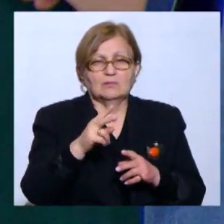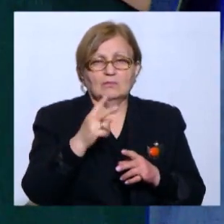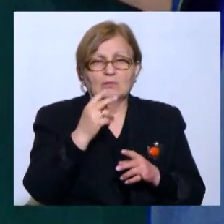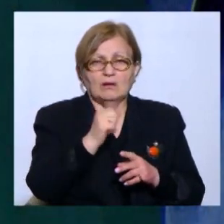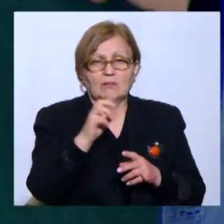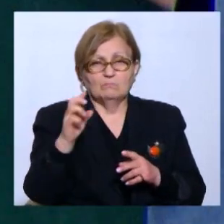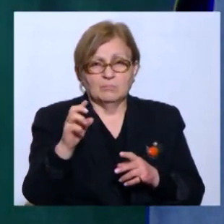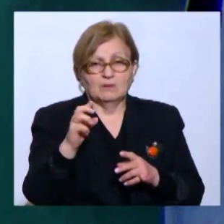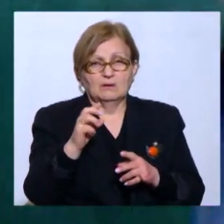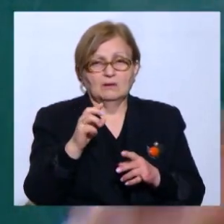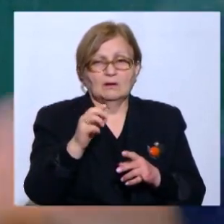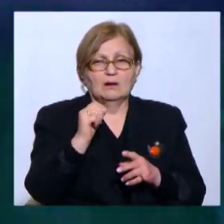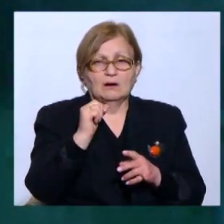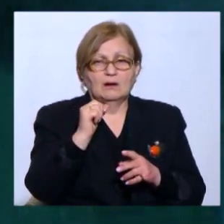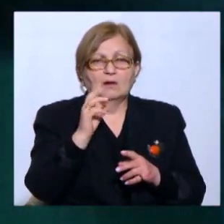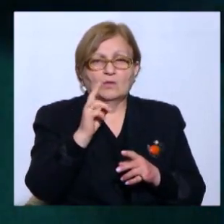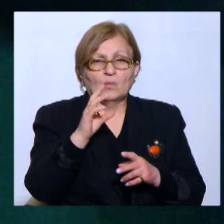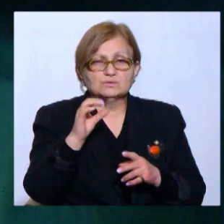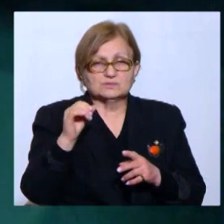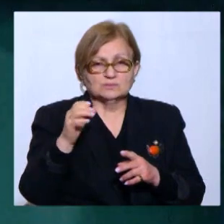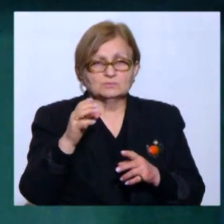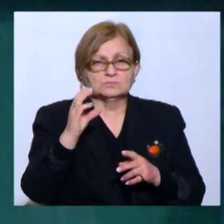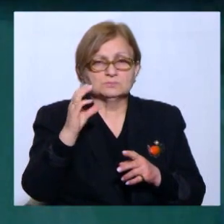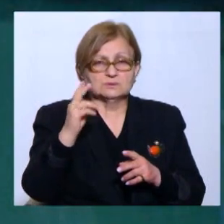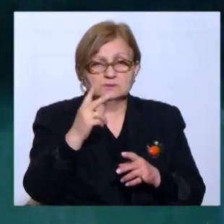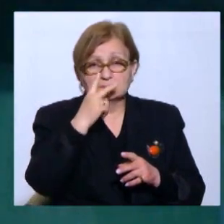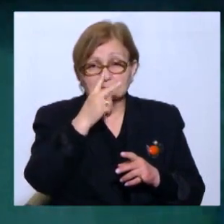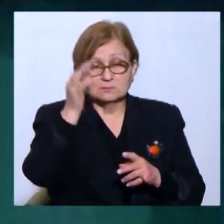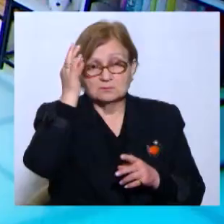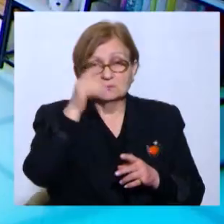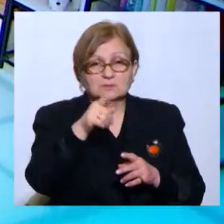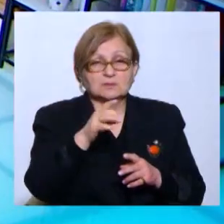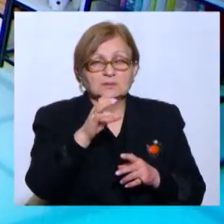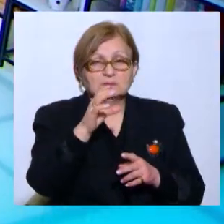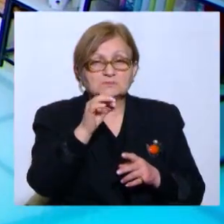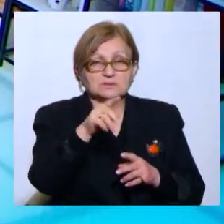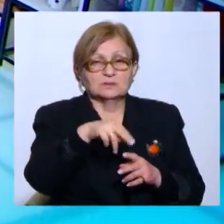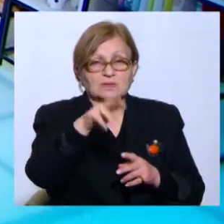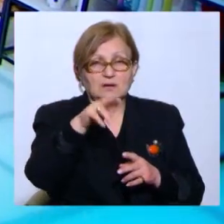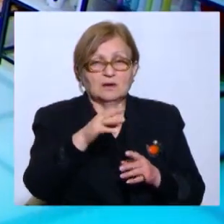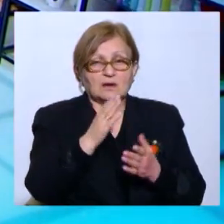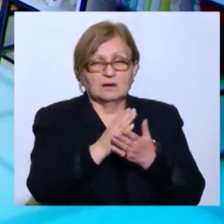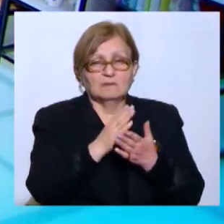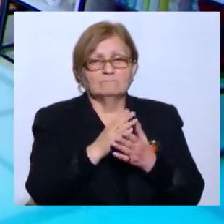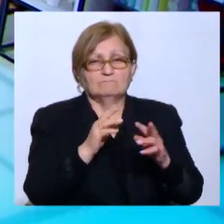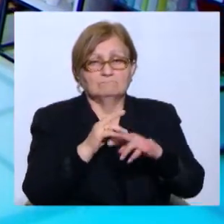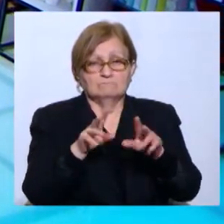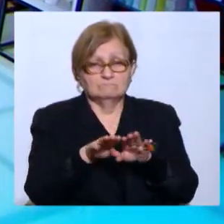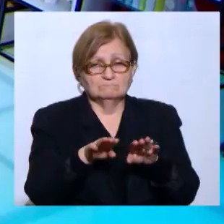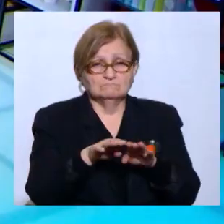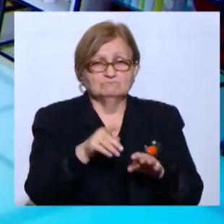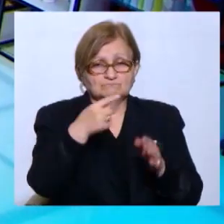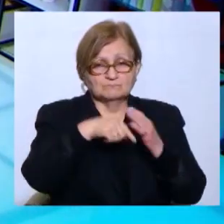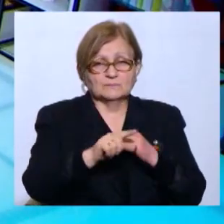b cosinus ceze. Ჩვენ ხომ გავიხსენეთ, რომ sinus კვადრატ c plus cosinus კვადრატ c არის 1, შესაბამისად ჩვენ